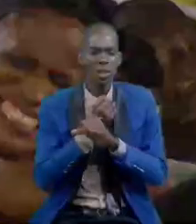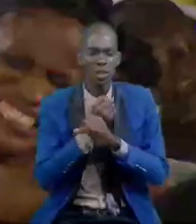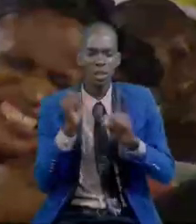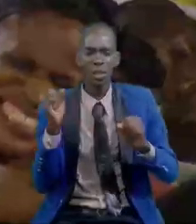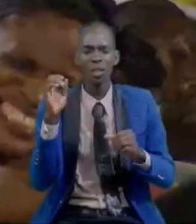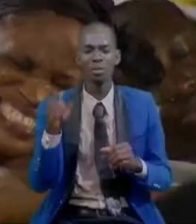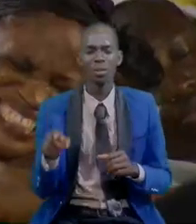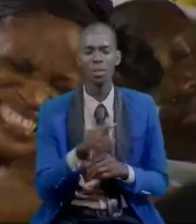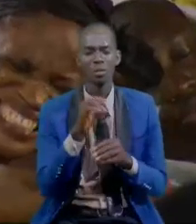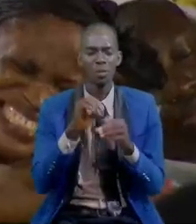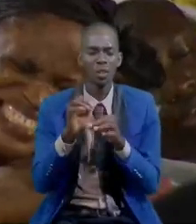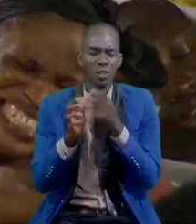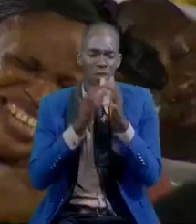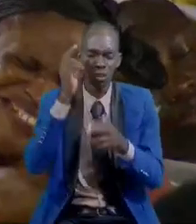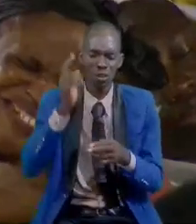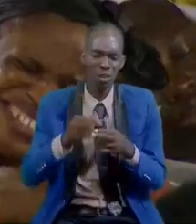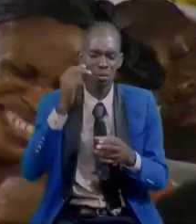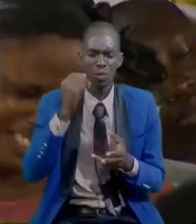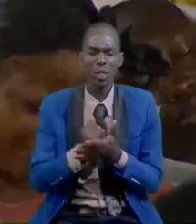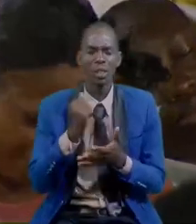au nom de Jésus